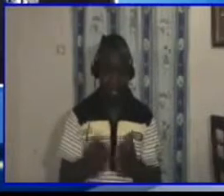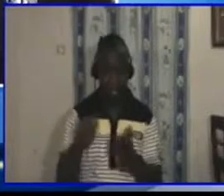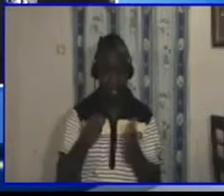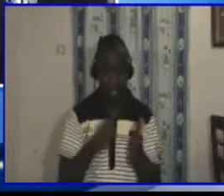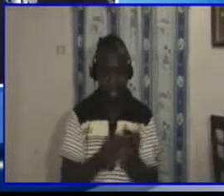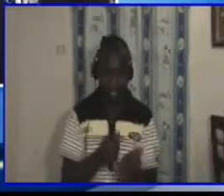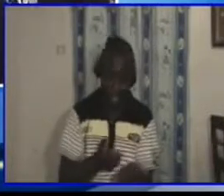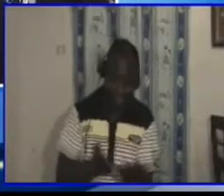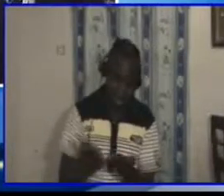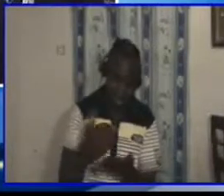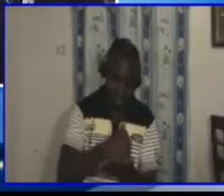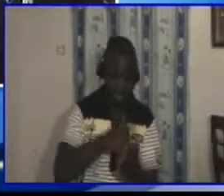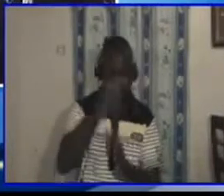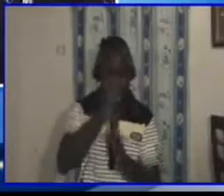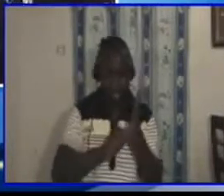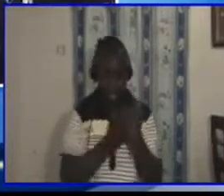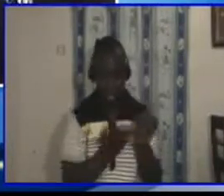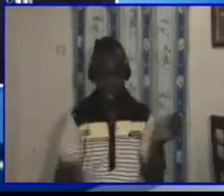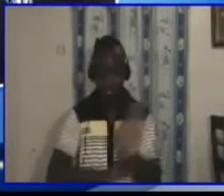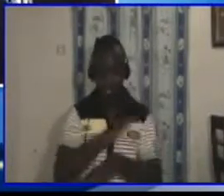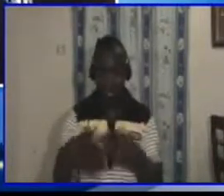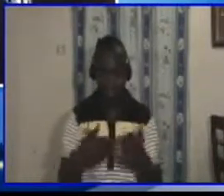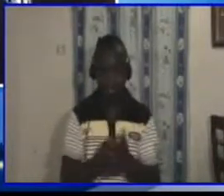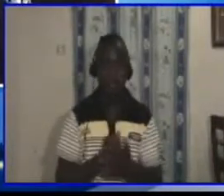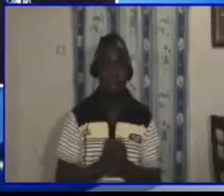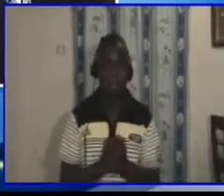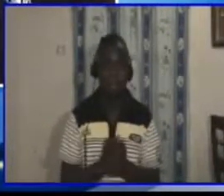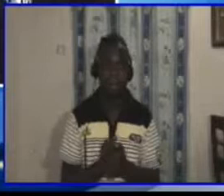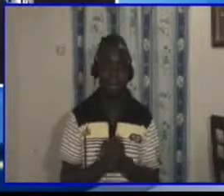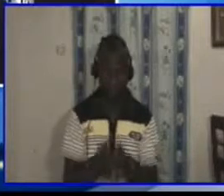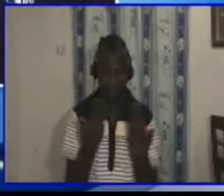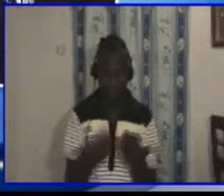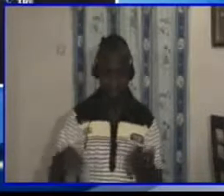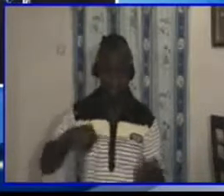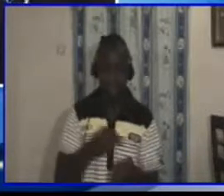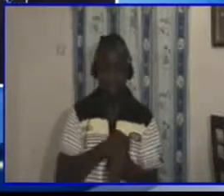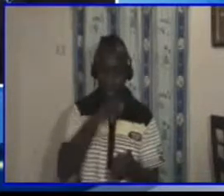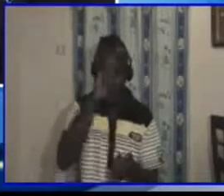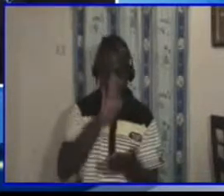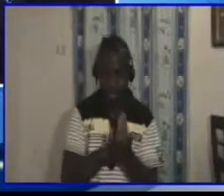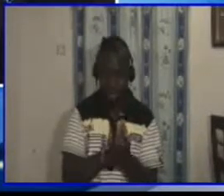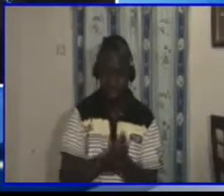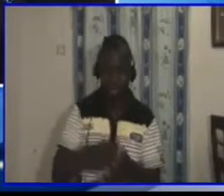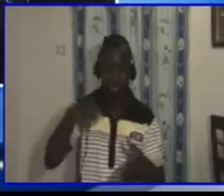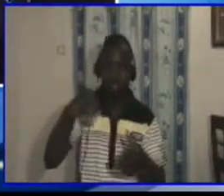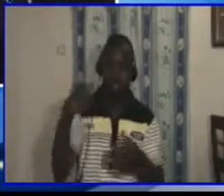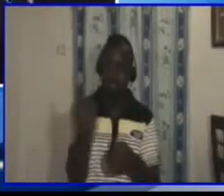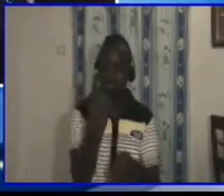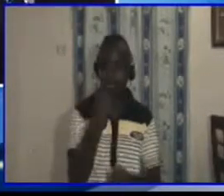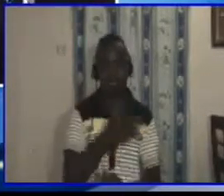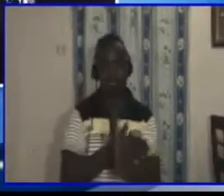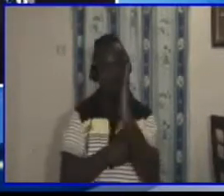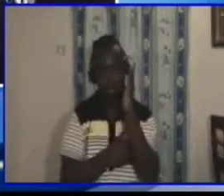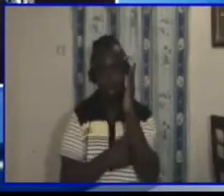giorno che il signore ha fatto il tempo della restaurazione